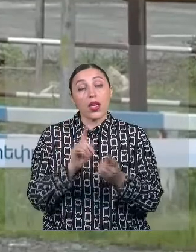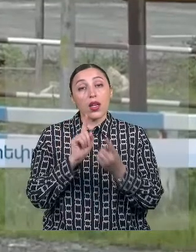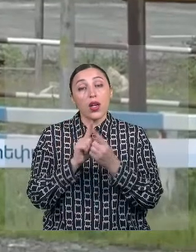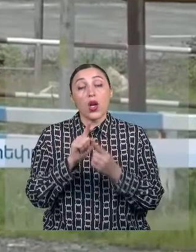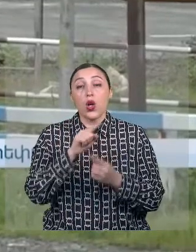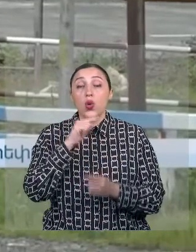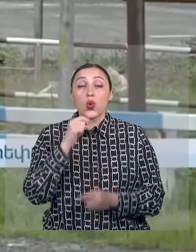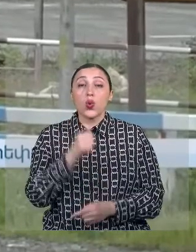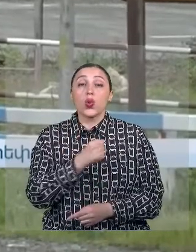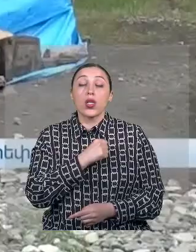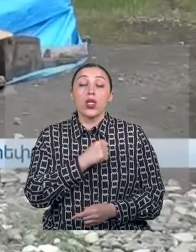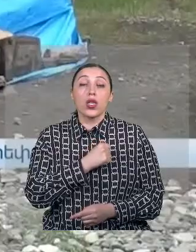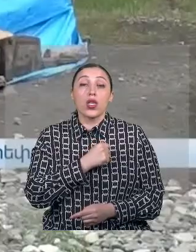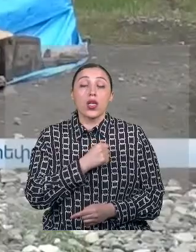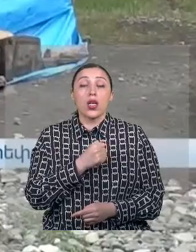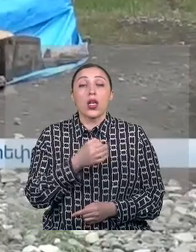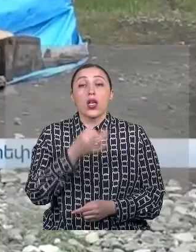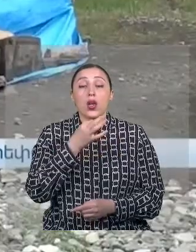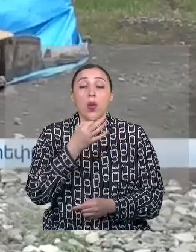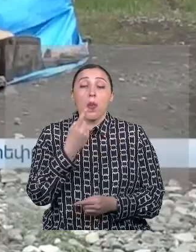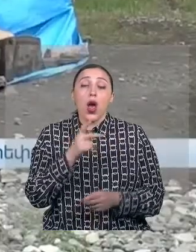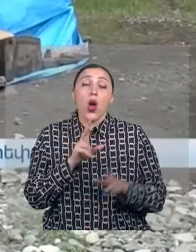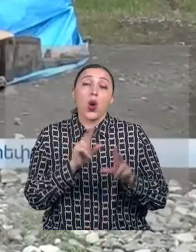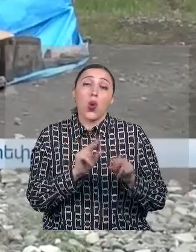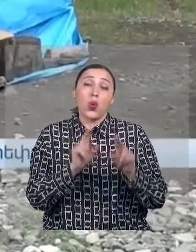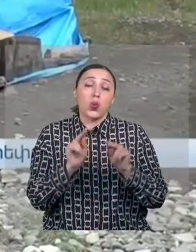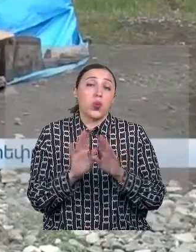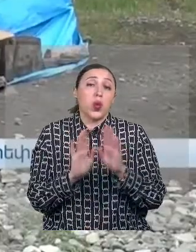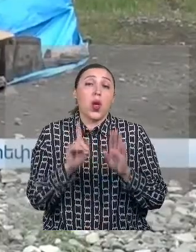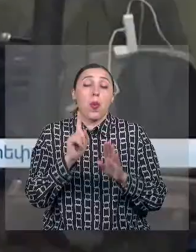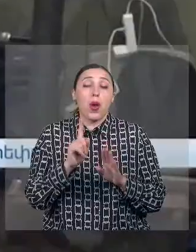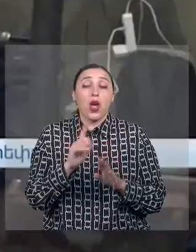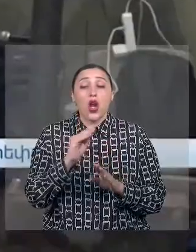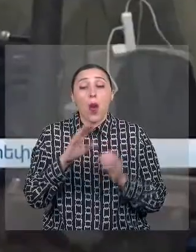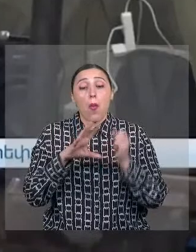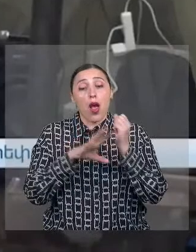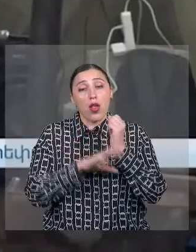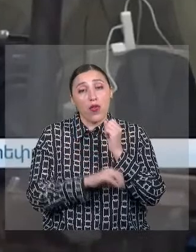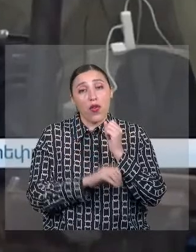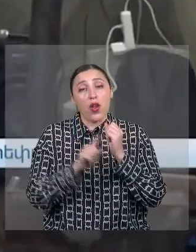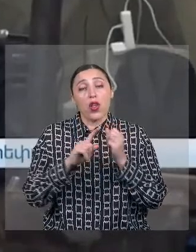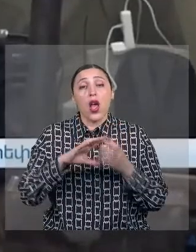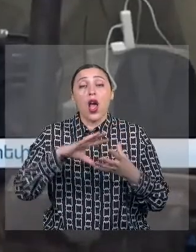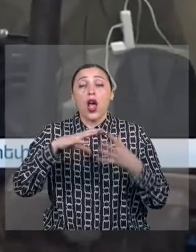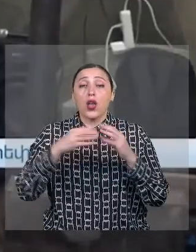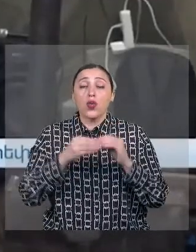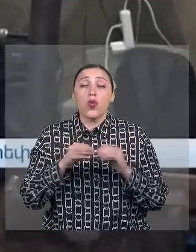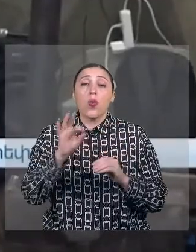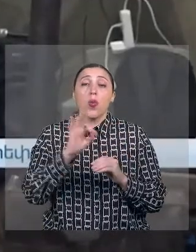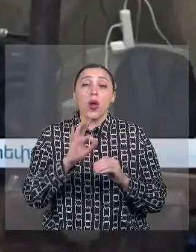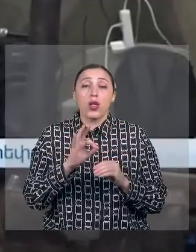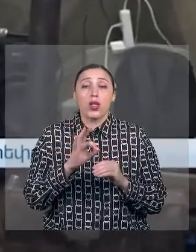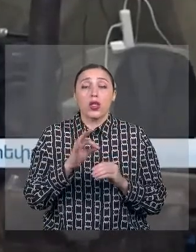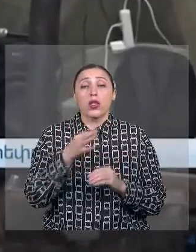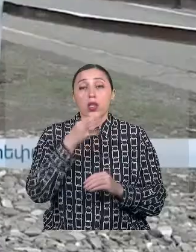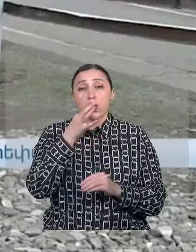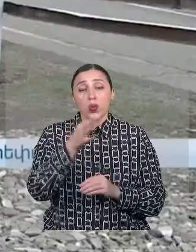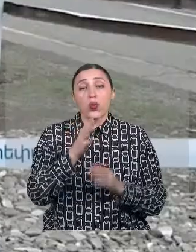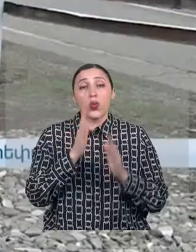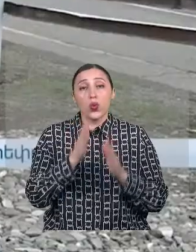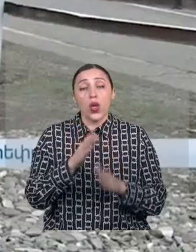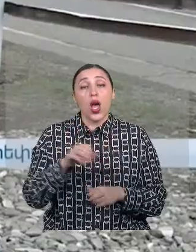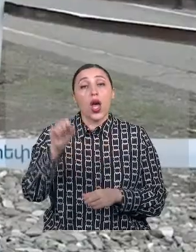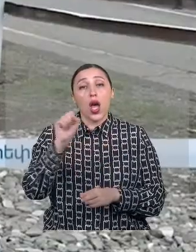բանակցող ռուս խաղաղապահները դեռ միայն խոստումներ են տալիս, թե շաբաթվա վերջին արդյունքների մասին կտեղեկացնեն։ Ոչ